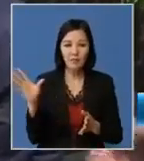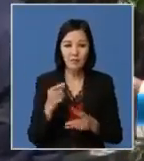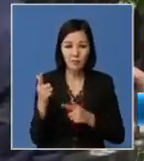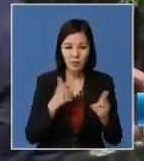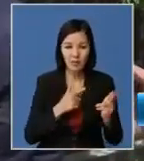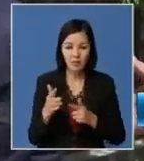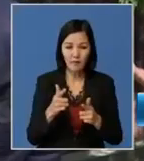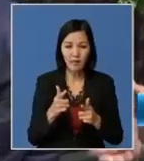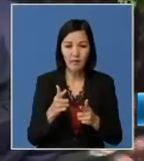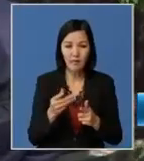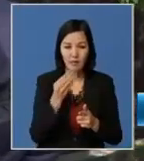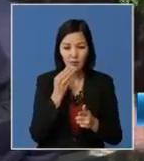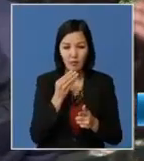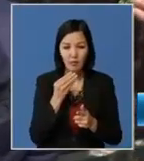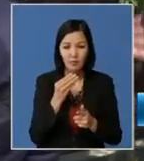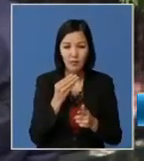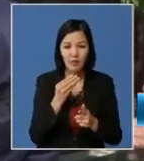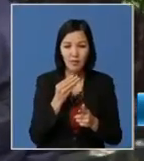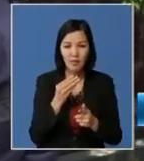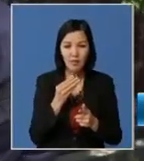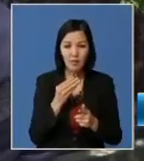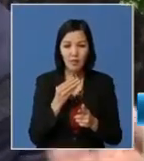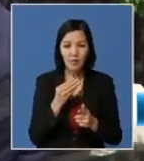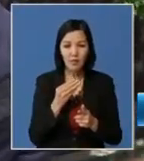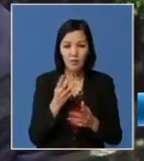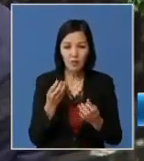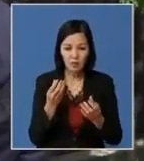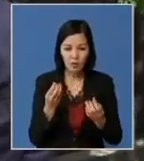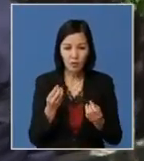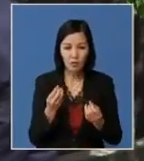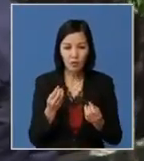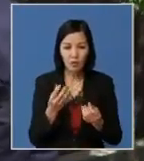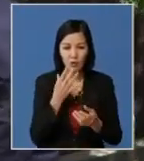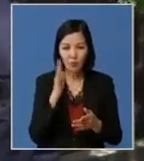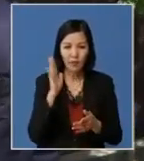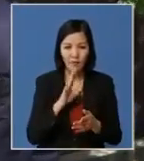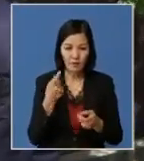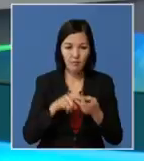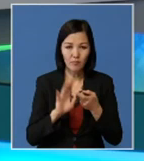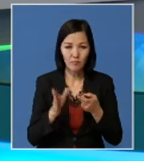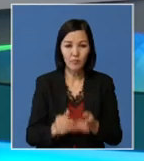приготовления пищи, вот, для плиты и для отопления, и в том числе еще теплая вода.